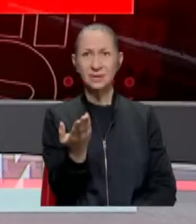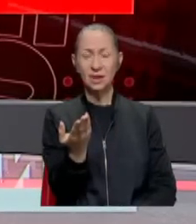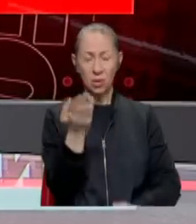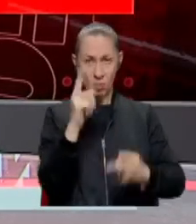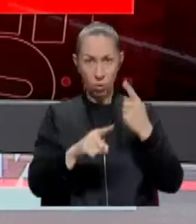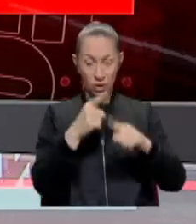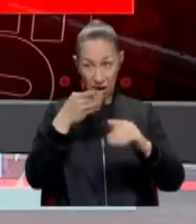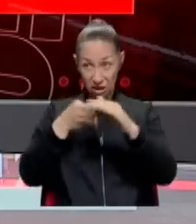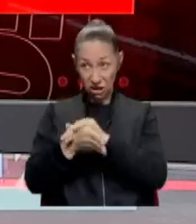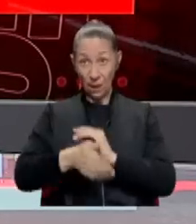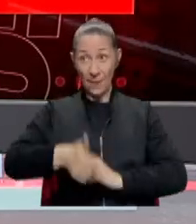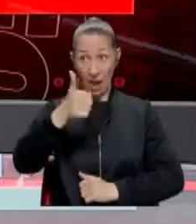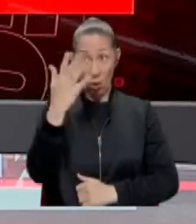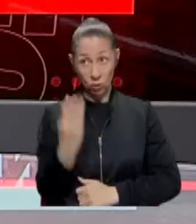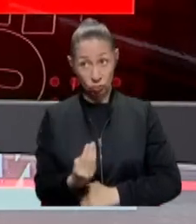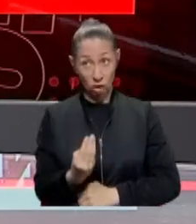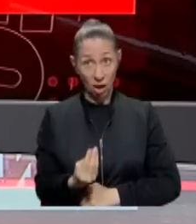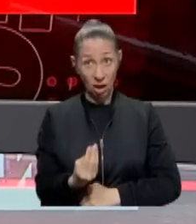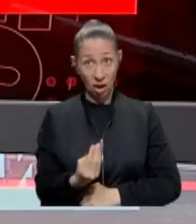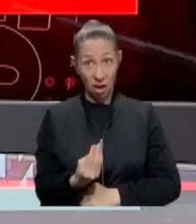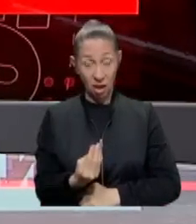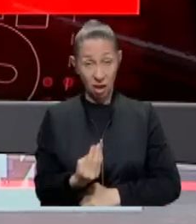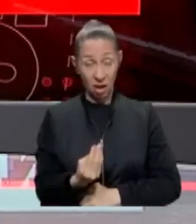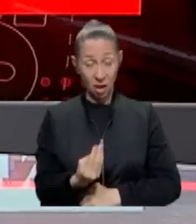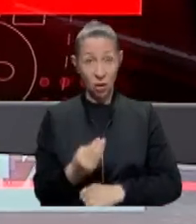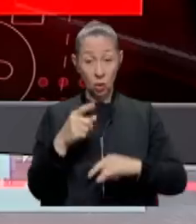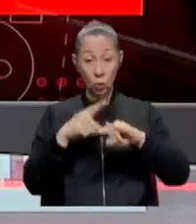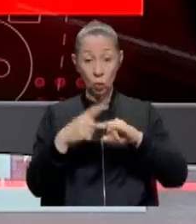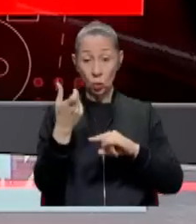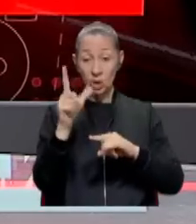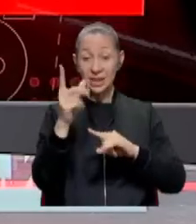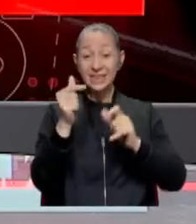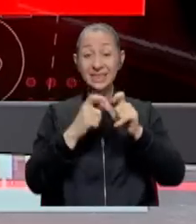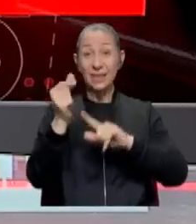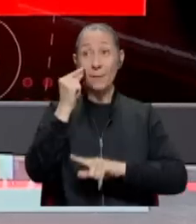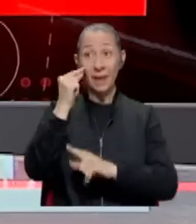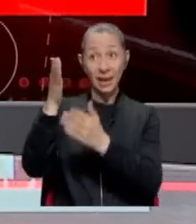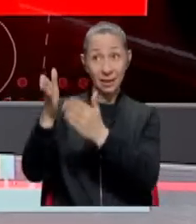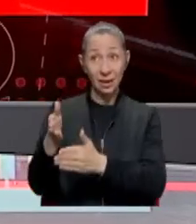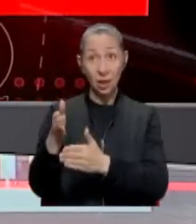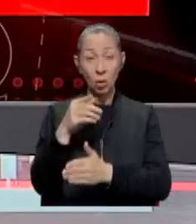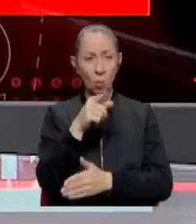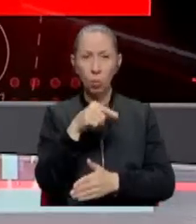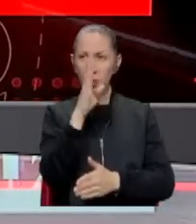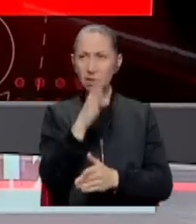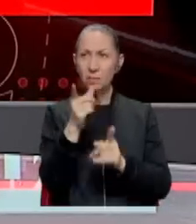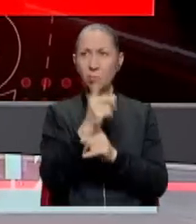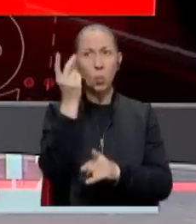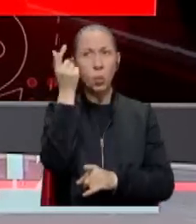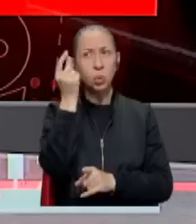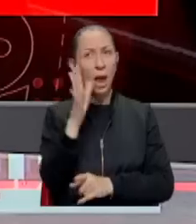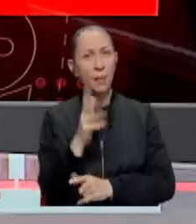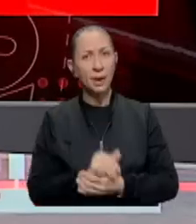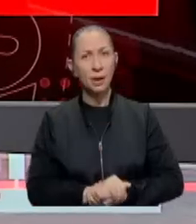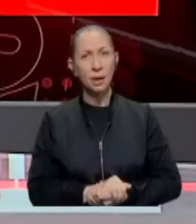siyasete atılınca bakan olunca Hulusi bey Nur unuttu galiba